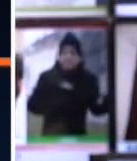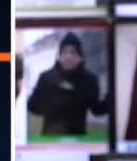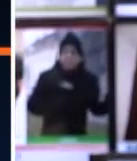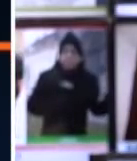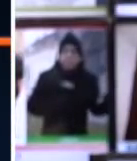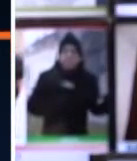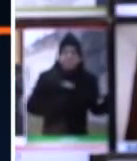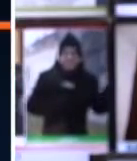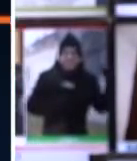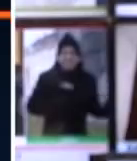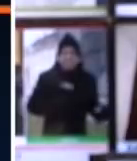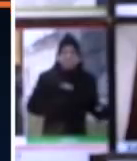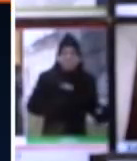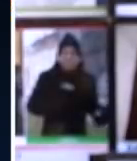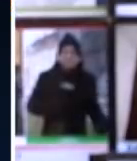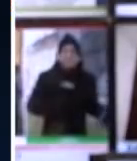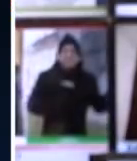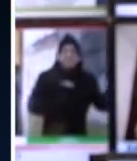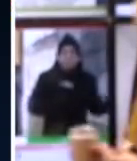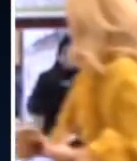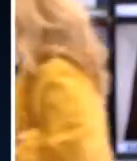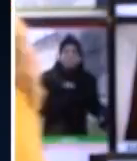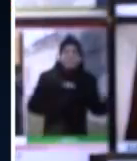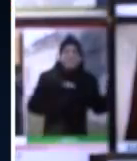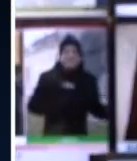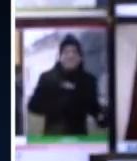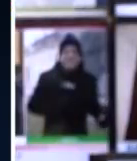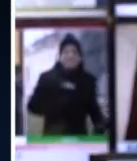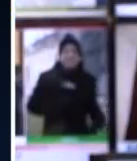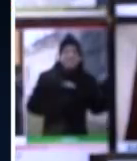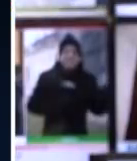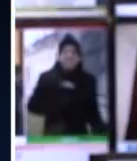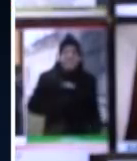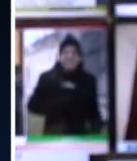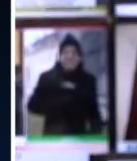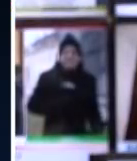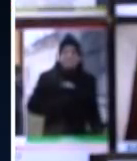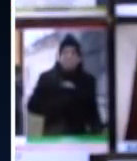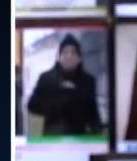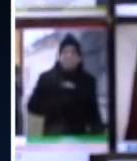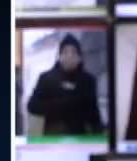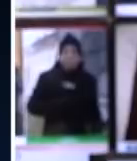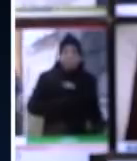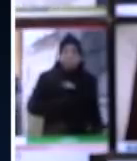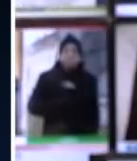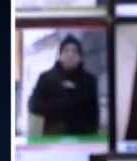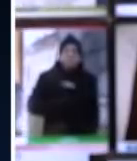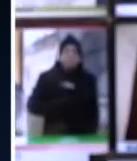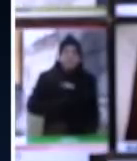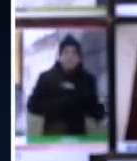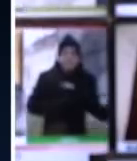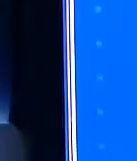Εθνοφρουρά, μάλιστα, Ματίνα, απομακρύνθηκαν και 12 μέλη εξαιτίας πιθανών τους διασυνδέσεων με ακροδεξιά εξτρεμιστικά κινήματα,